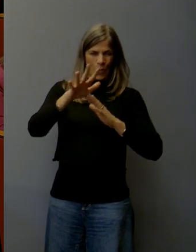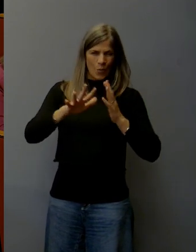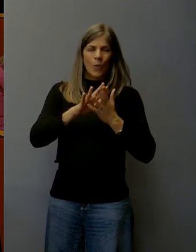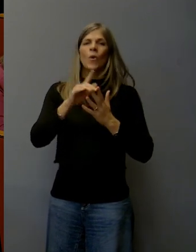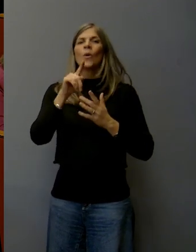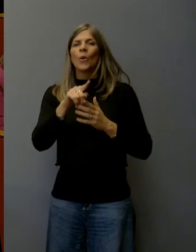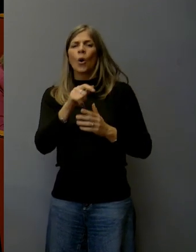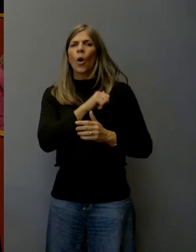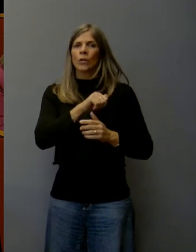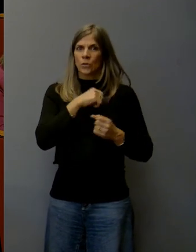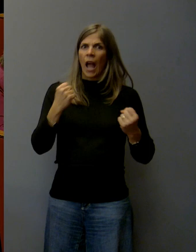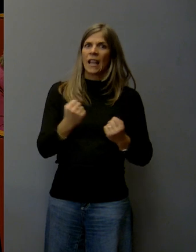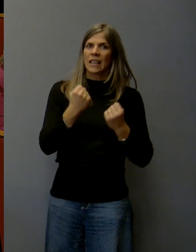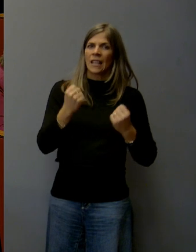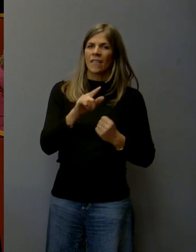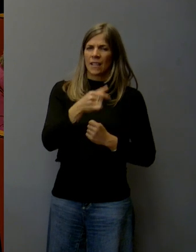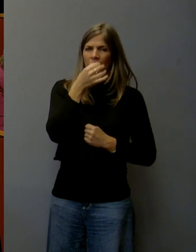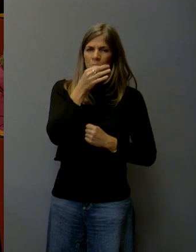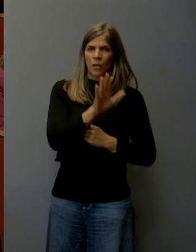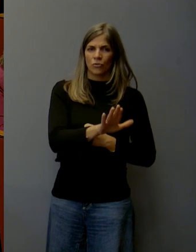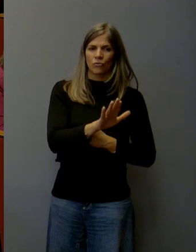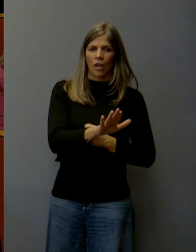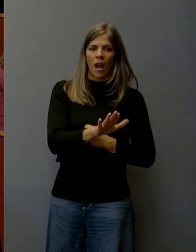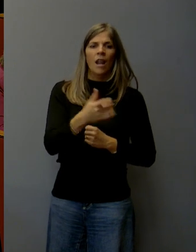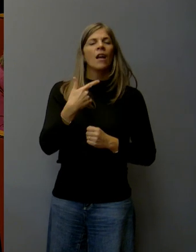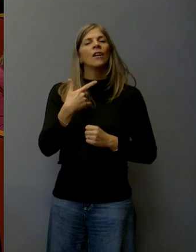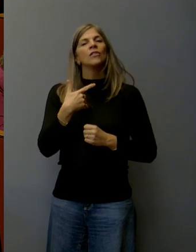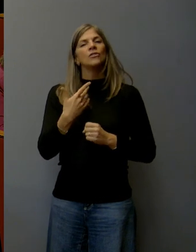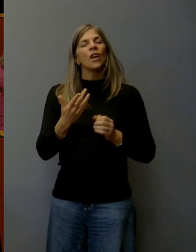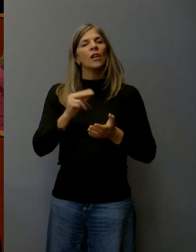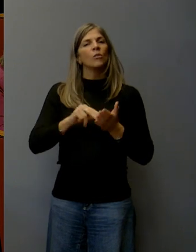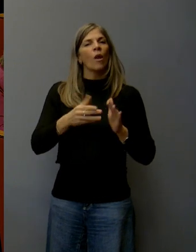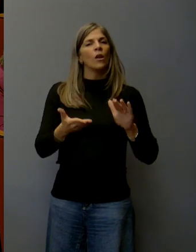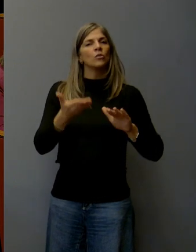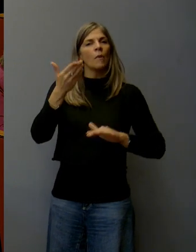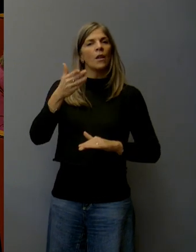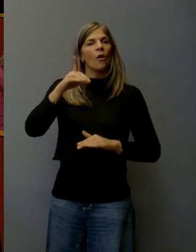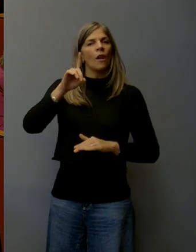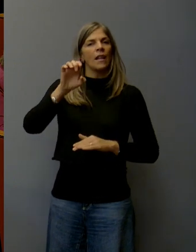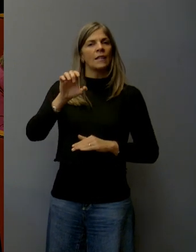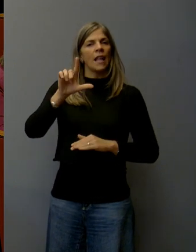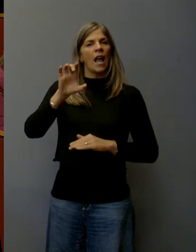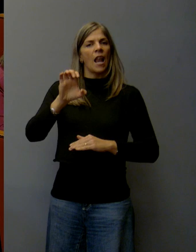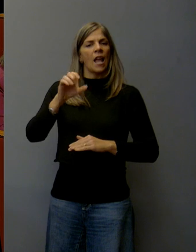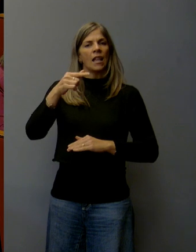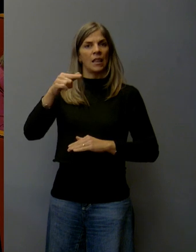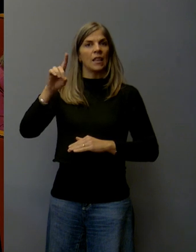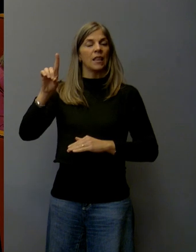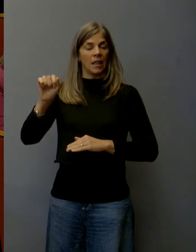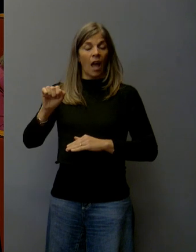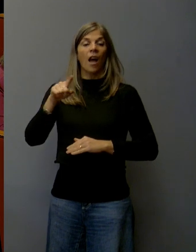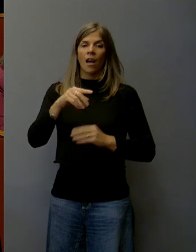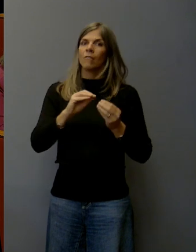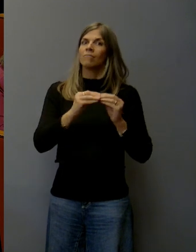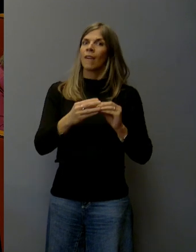al comune stesso e dal dal liceo Deledda quella è una di quelle tante iniziative non è l'unica